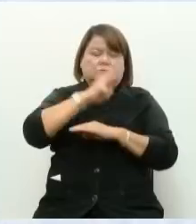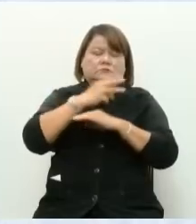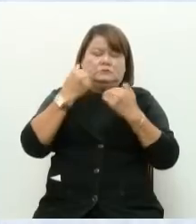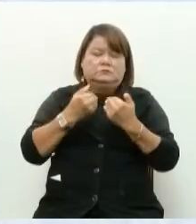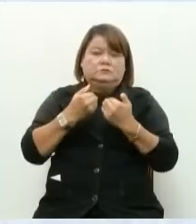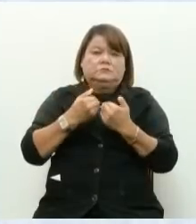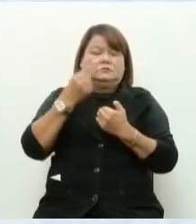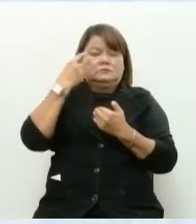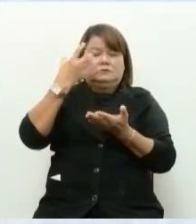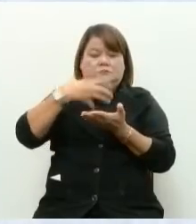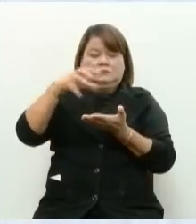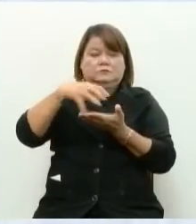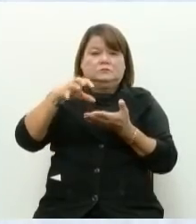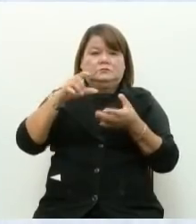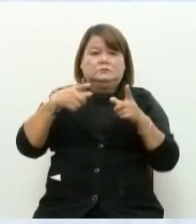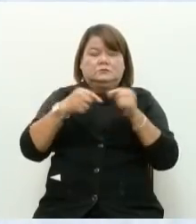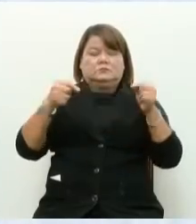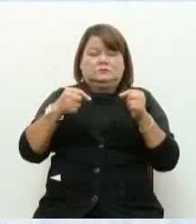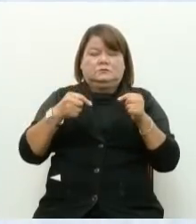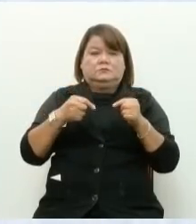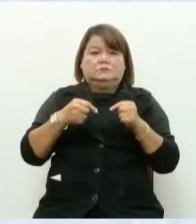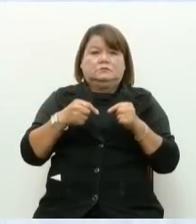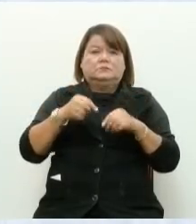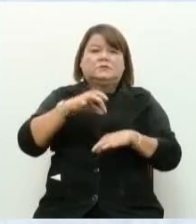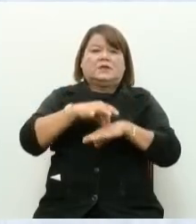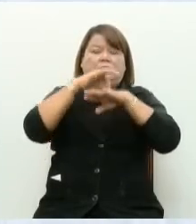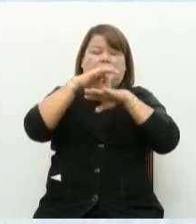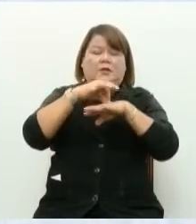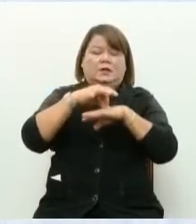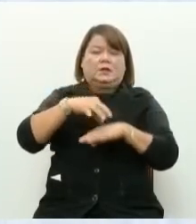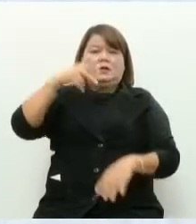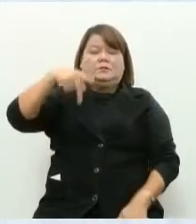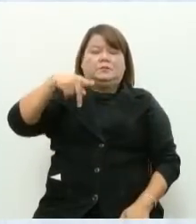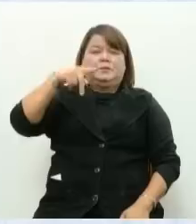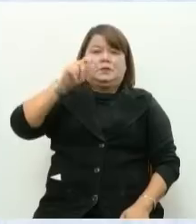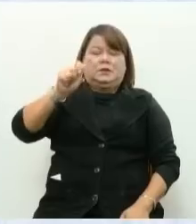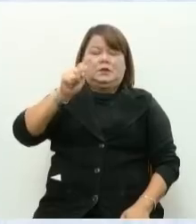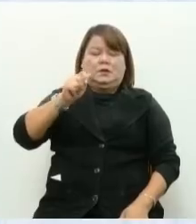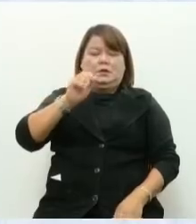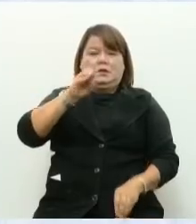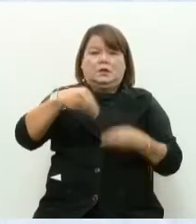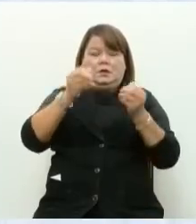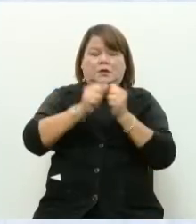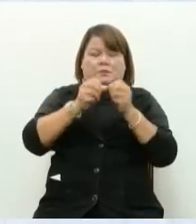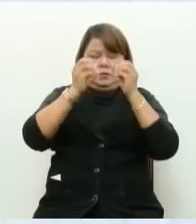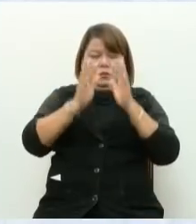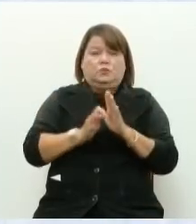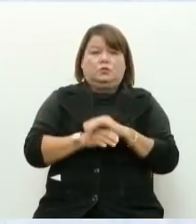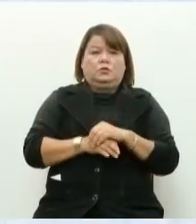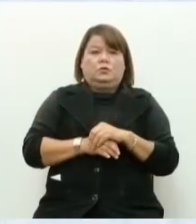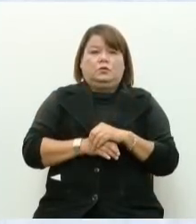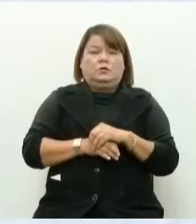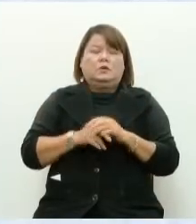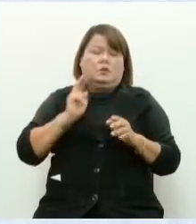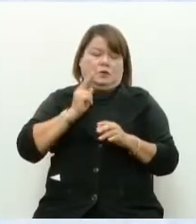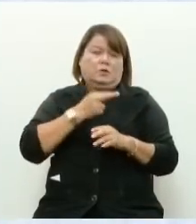าเล่ามาพูดคุยเรื่องวิทยาฐานะเกณฑ์ PA ให้กับคุณครูพวกเราในส่วนที่เรา